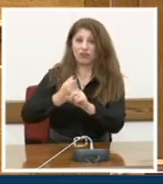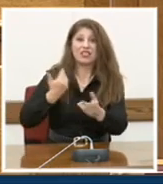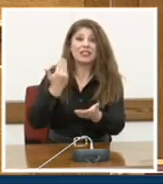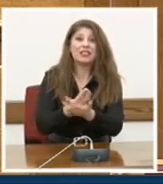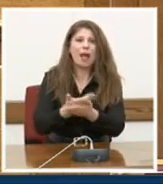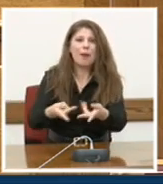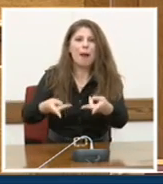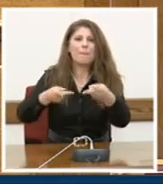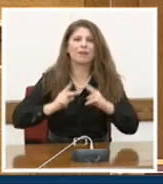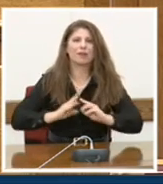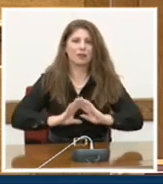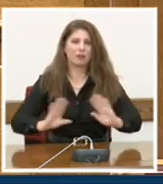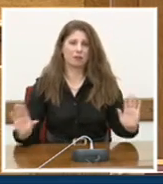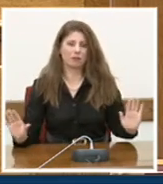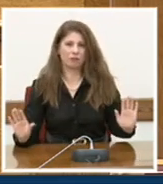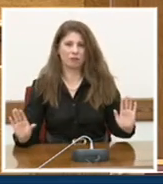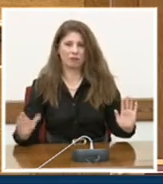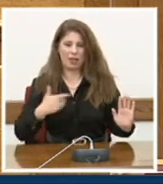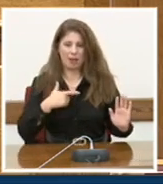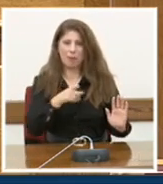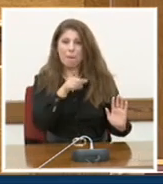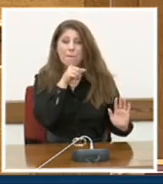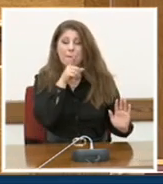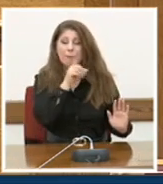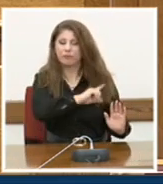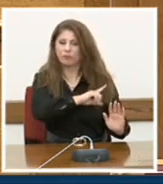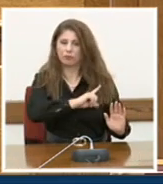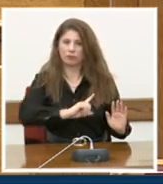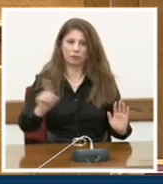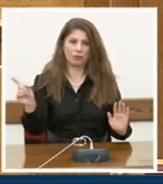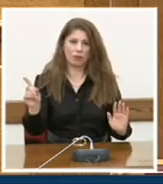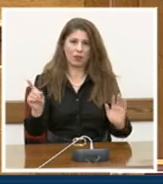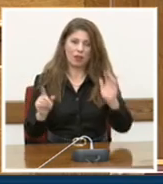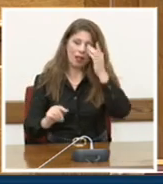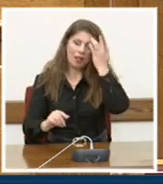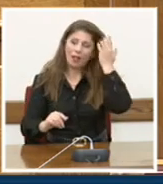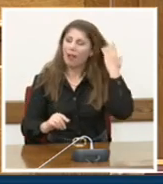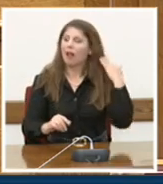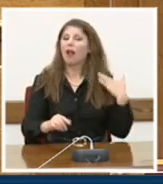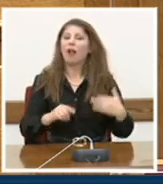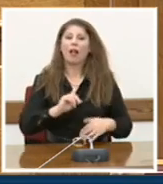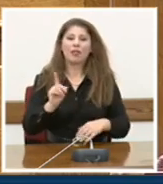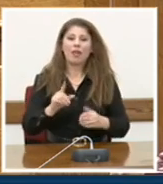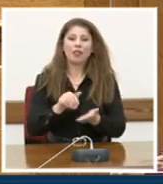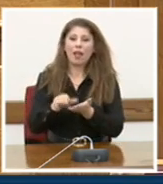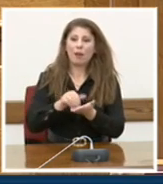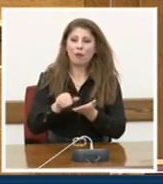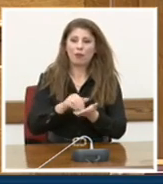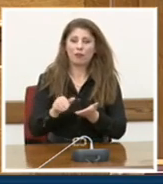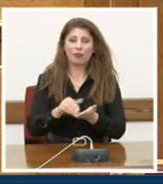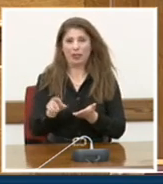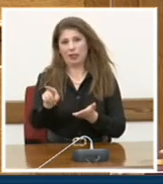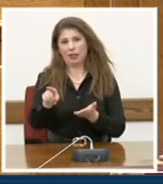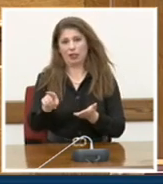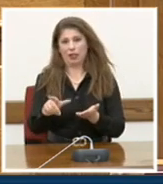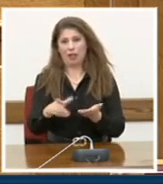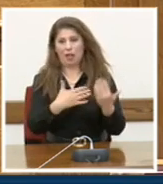δεν πρόκειται να αποφύγει την απόδοση ευθυνών. Ούτε εσείς της κυβέρνησης